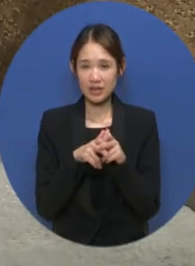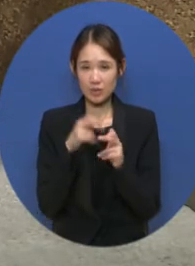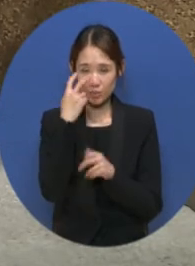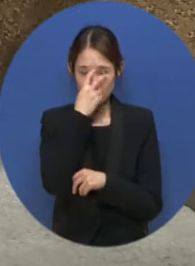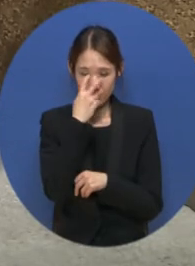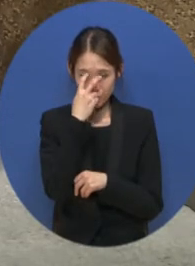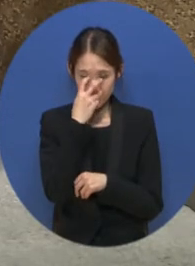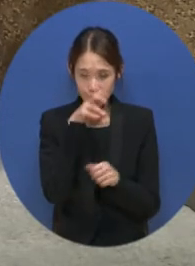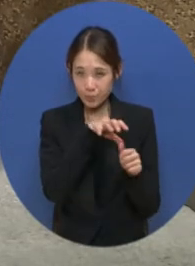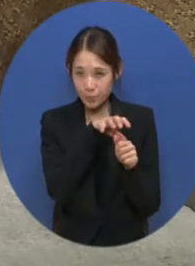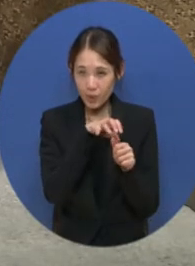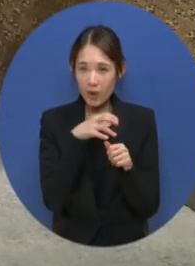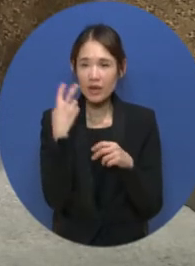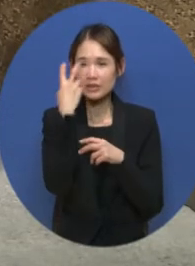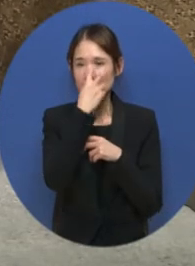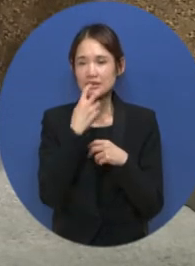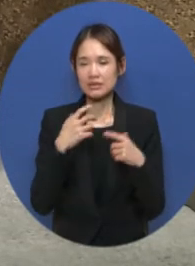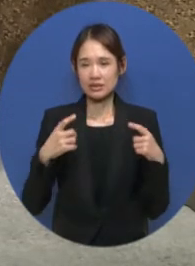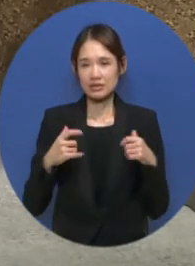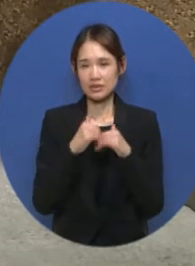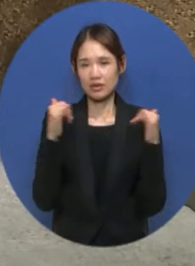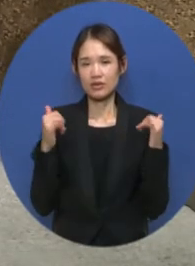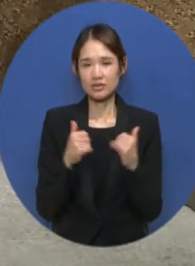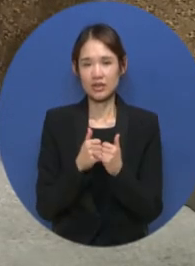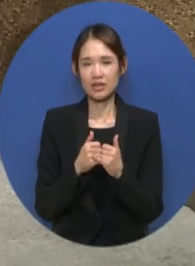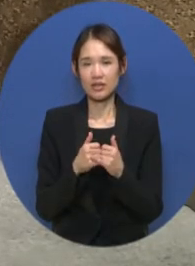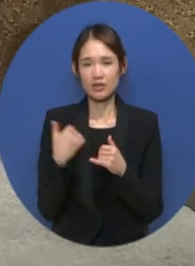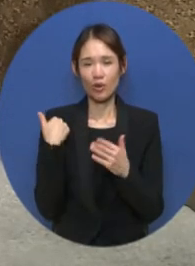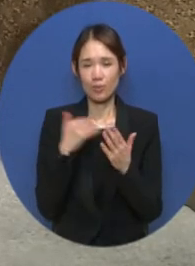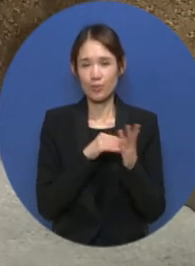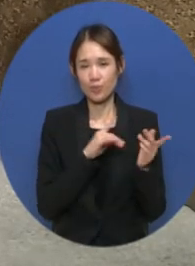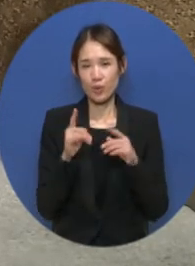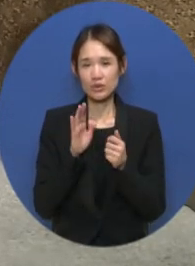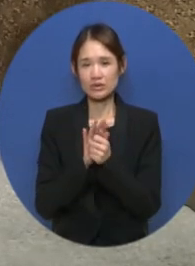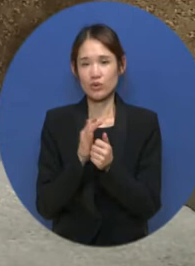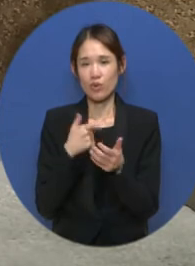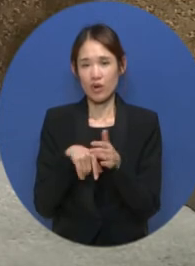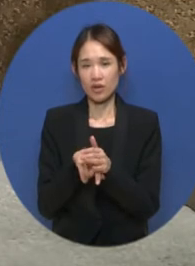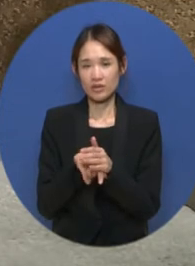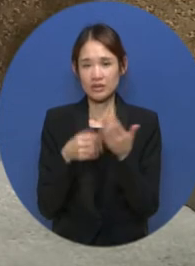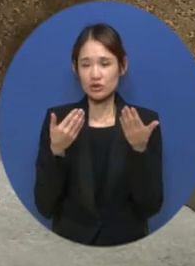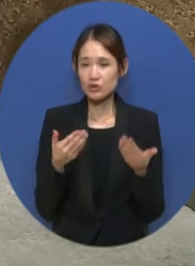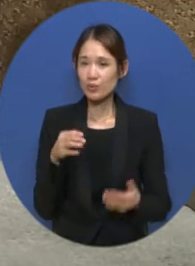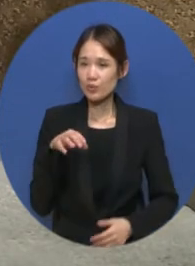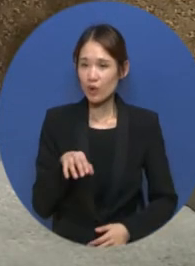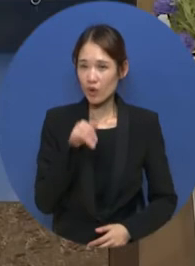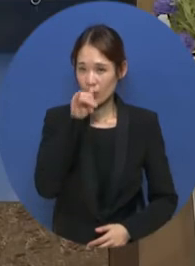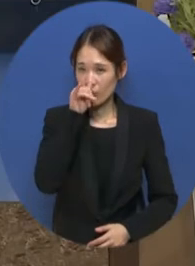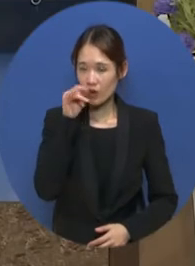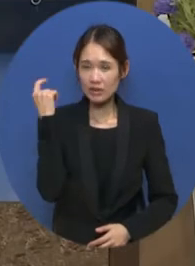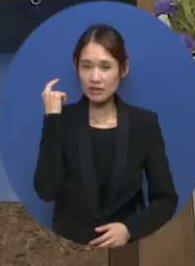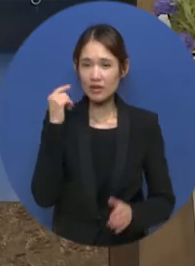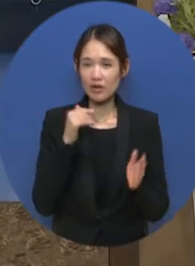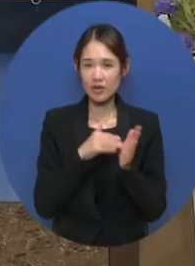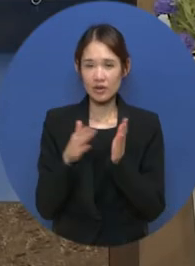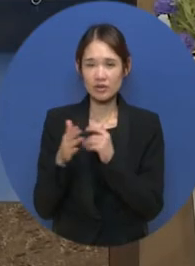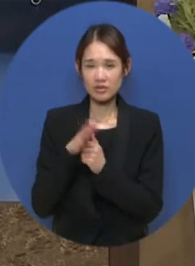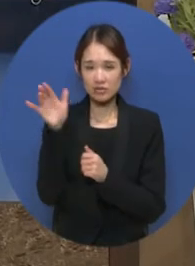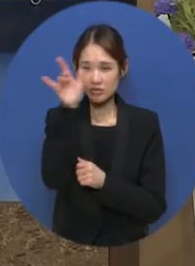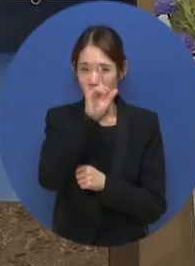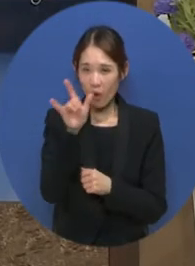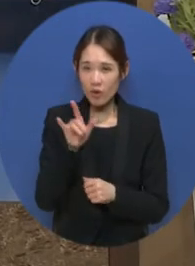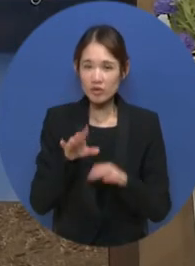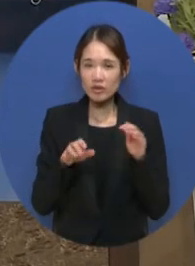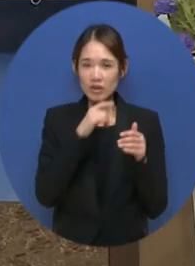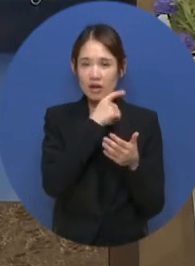보호하고 지역 사회를 사회적 복귀 를 지원하는 피해 장애인 쉼터도 있다고 들었는데요 어 전국적으로